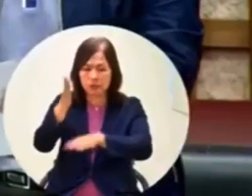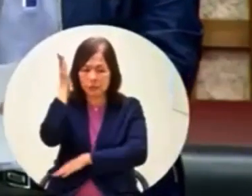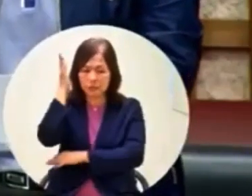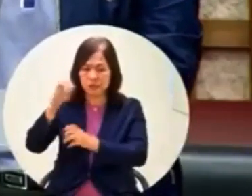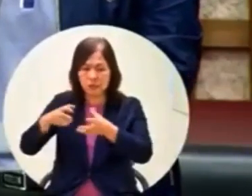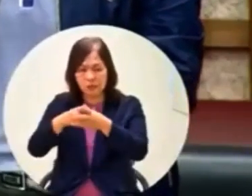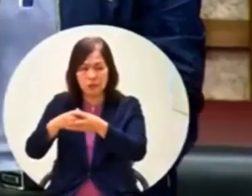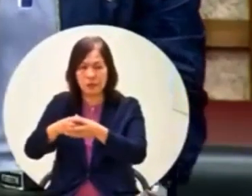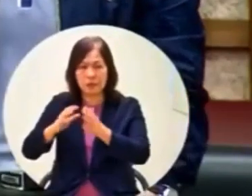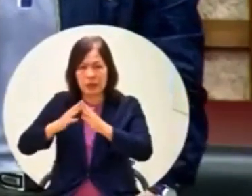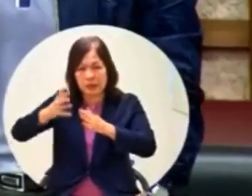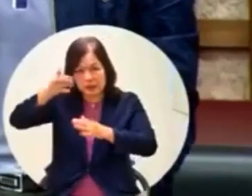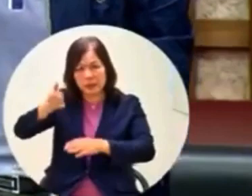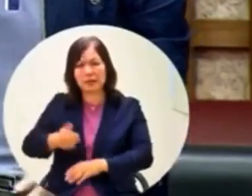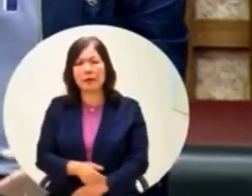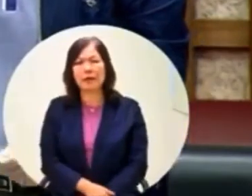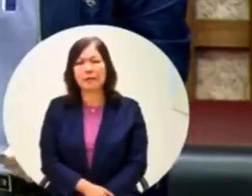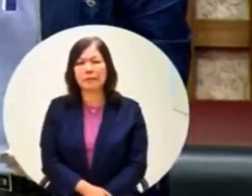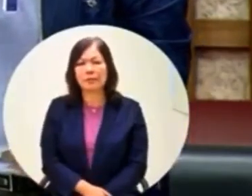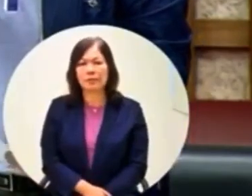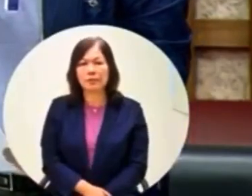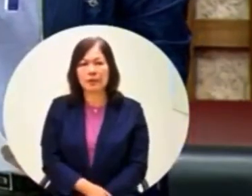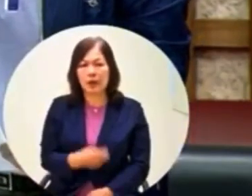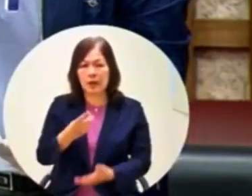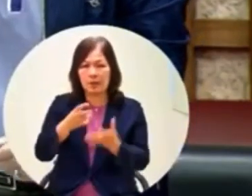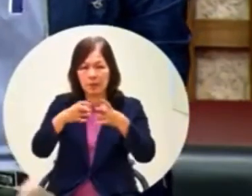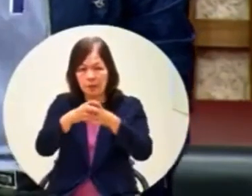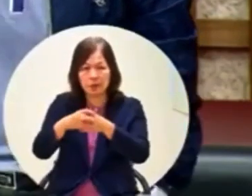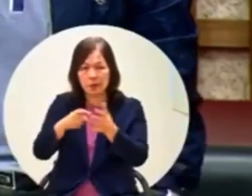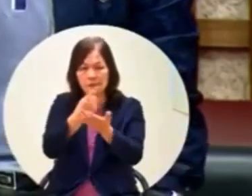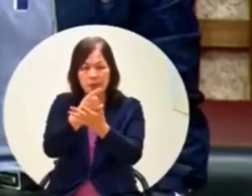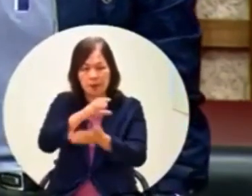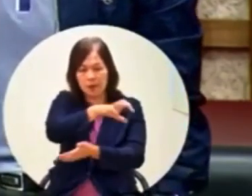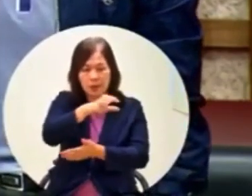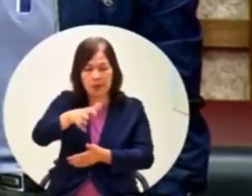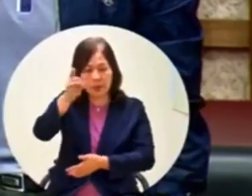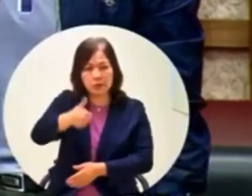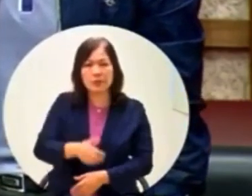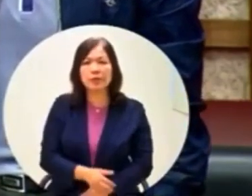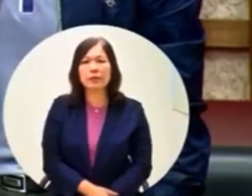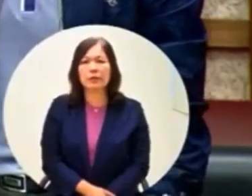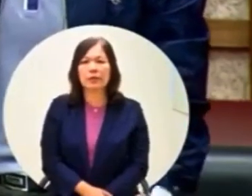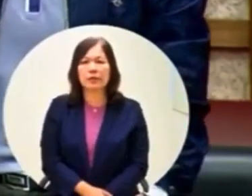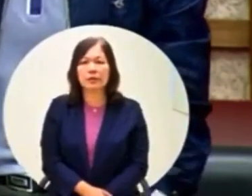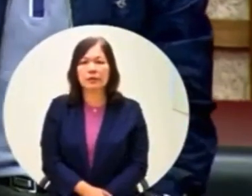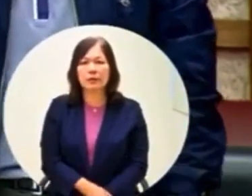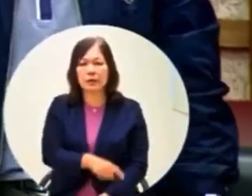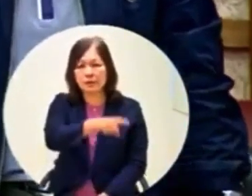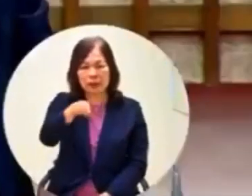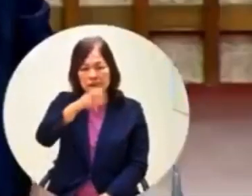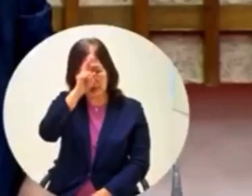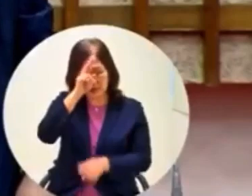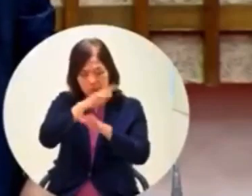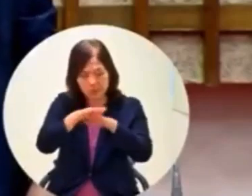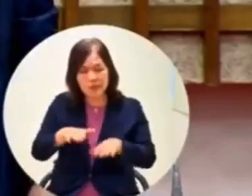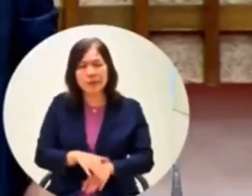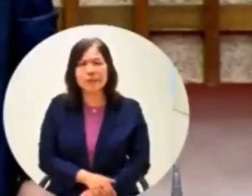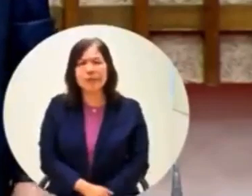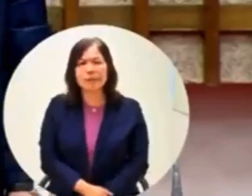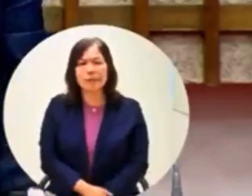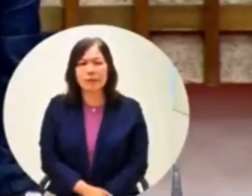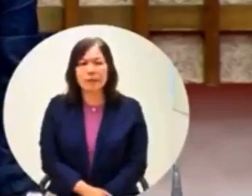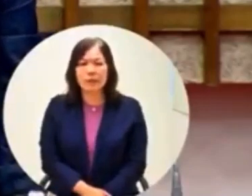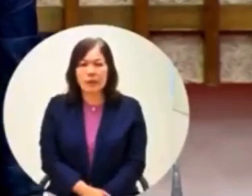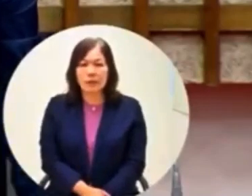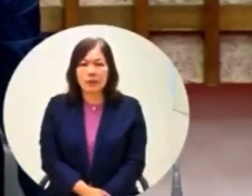们韩市长以及整个市府团队的各位局处长，大家午安。那针对的我